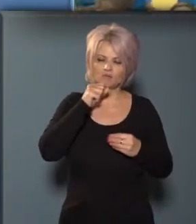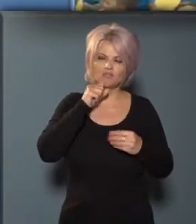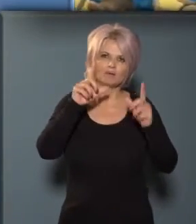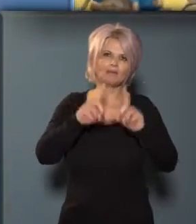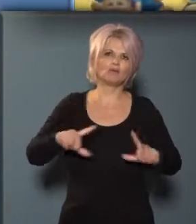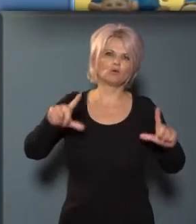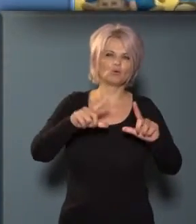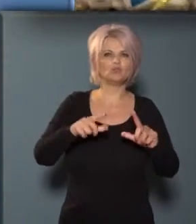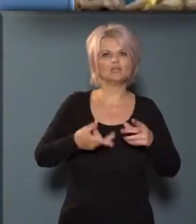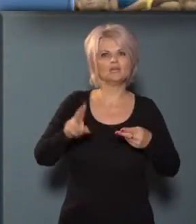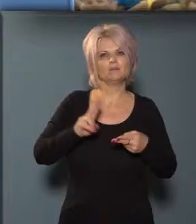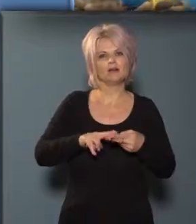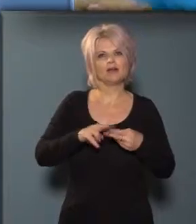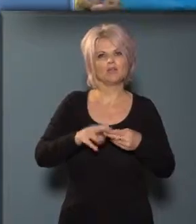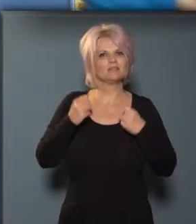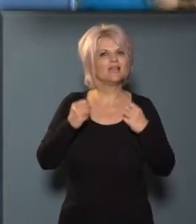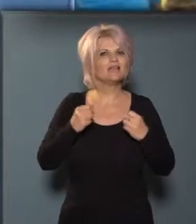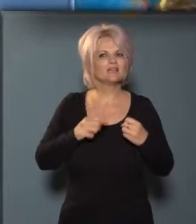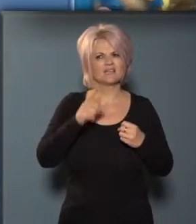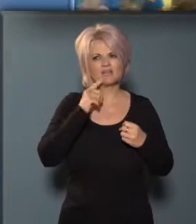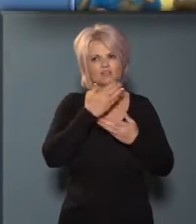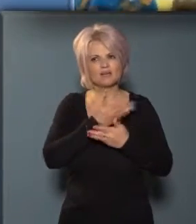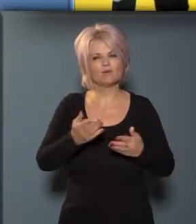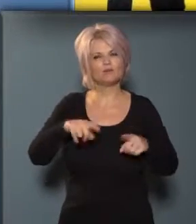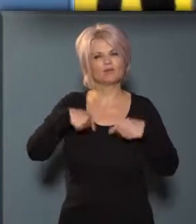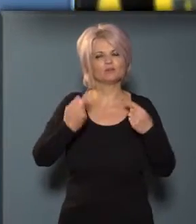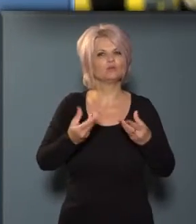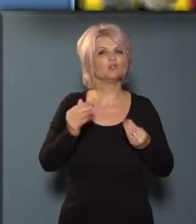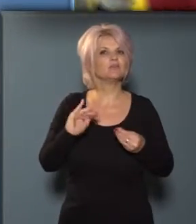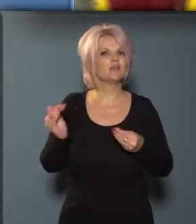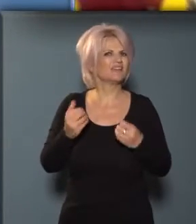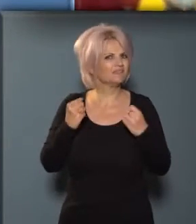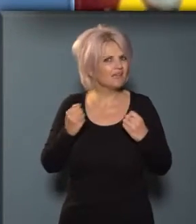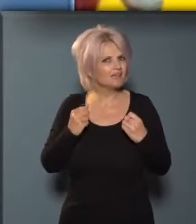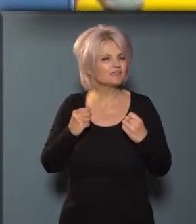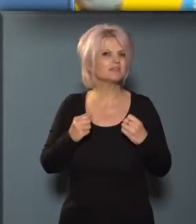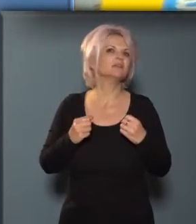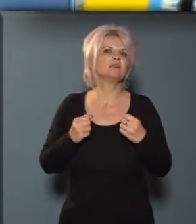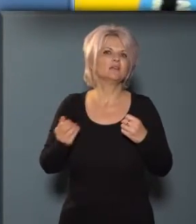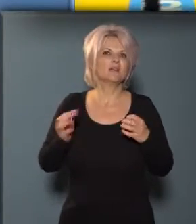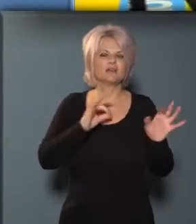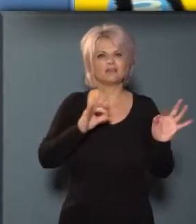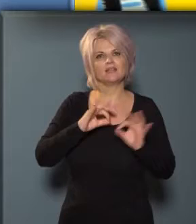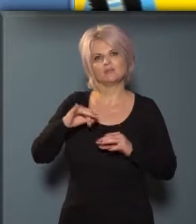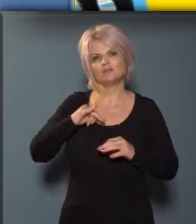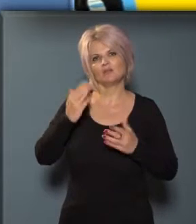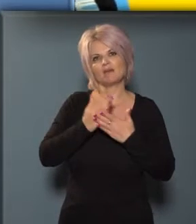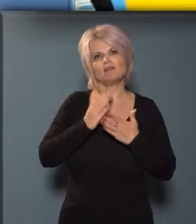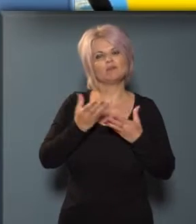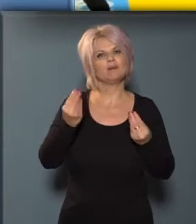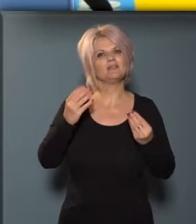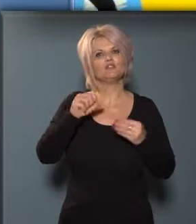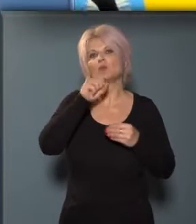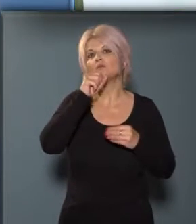pályának a nehézségei, meg hogy kevesen vannak, túl sok gyerekkel. Nehéz egy ilyen rendezvénynél is biztosítani a megfelelő mennyiségű óvodapedagógust